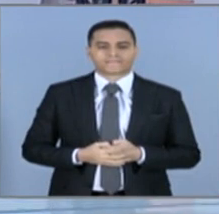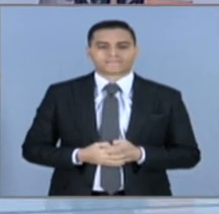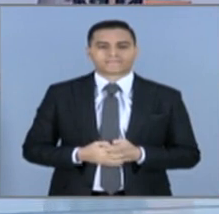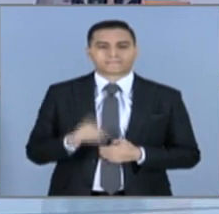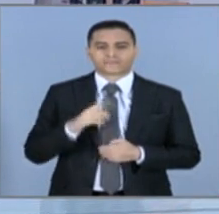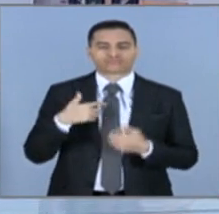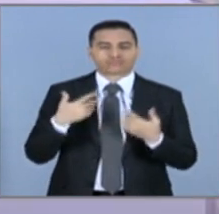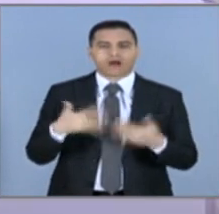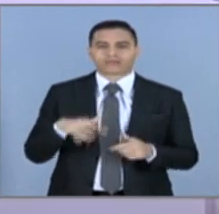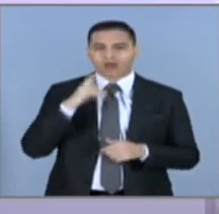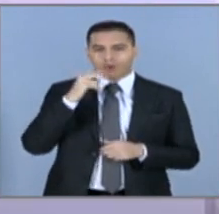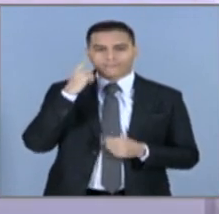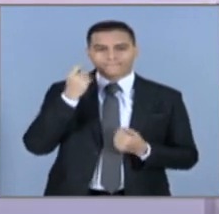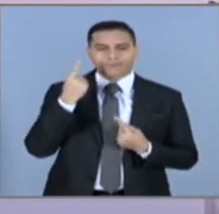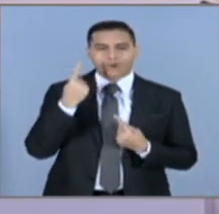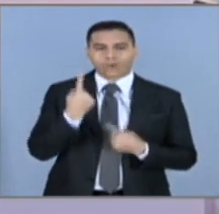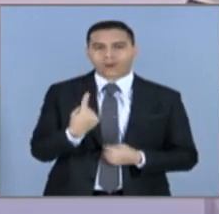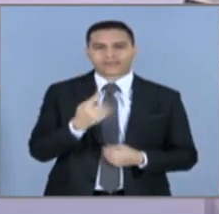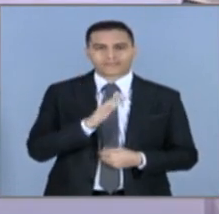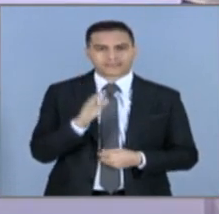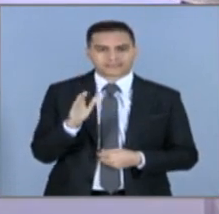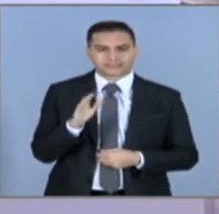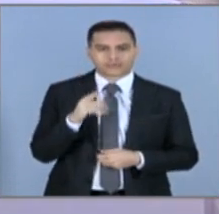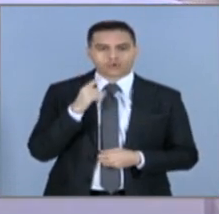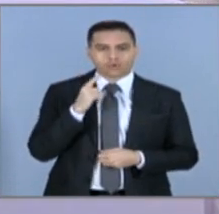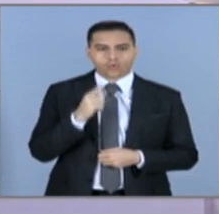مش هقدر أديكوا غير معلومة واحدة،